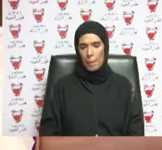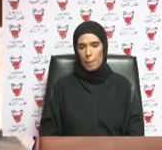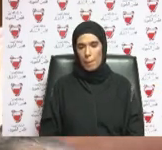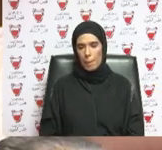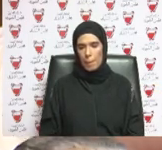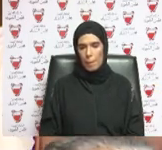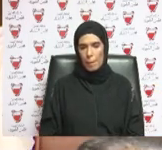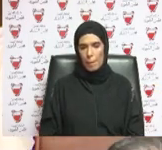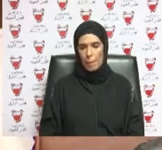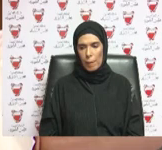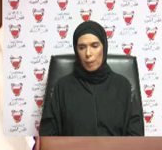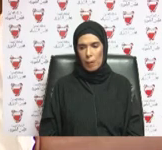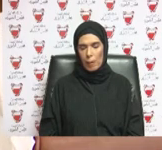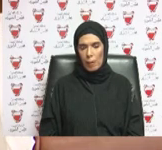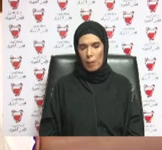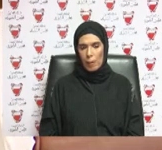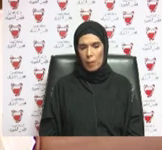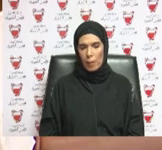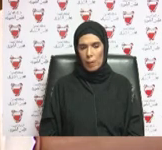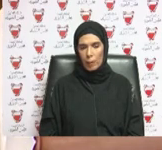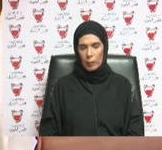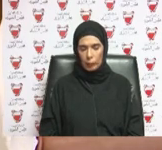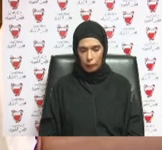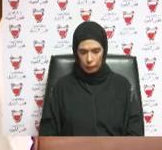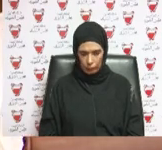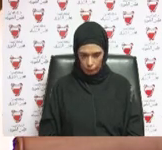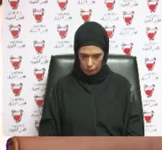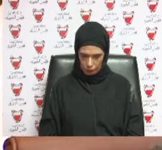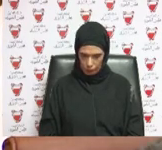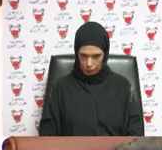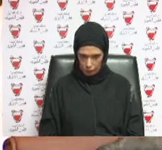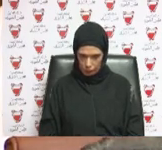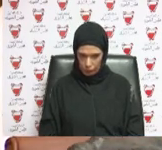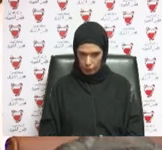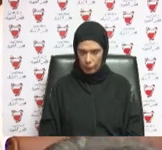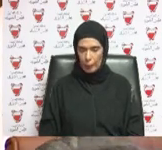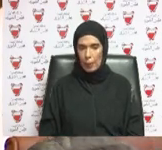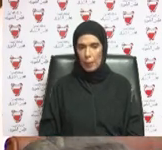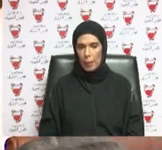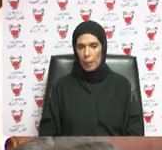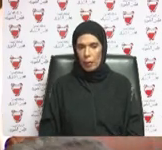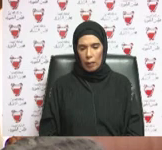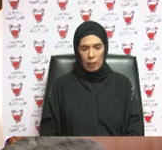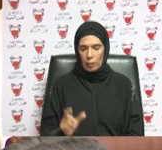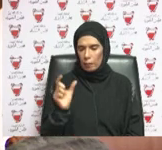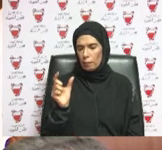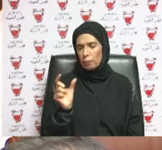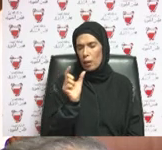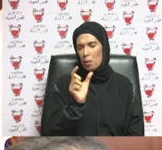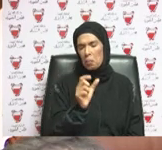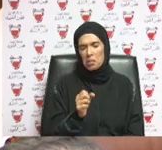بالفعل كما قال من سبقوني من إخواتي وأخواتي، تعجز الكلمات